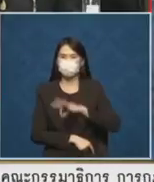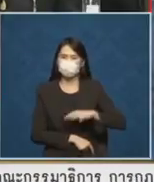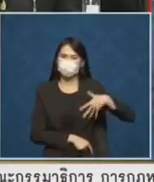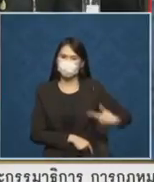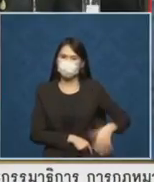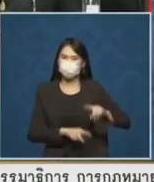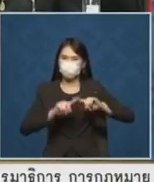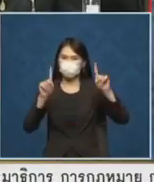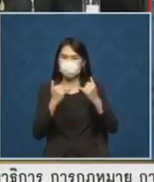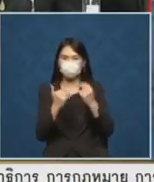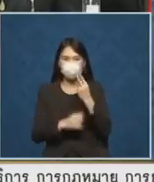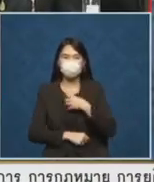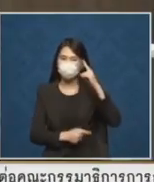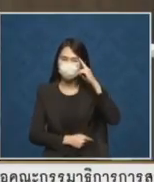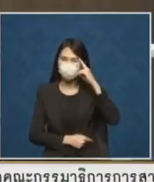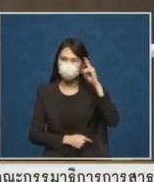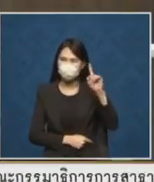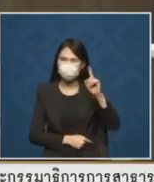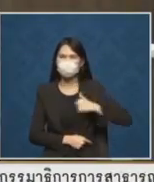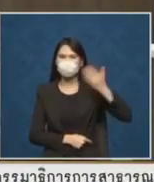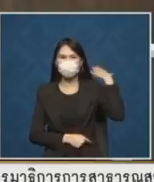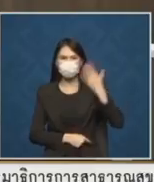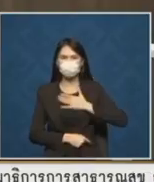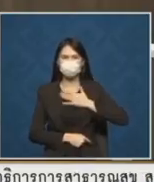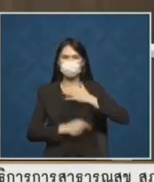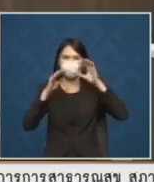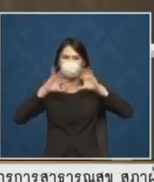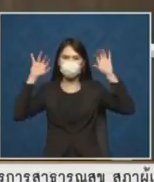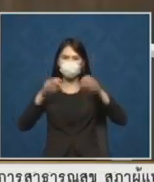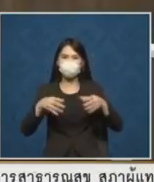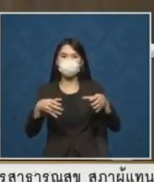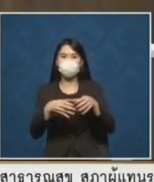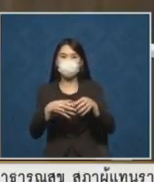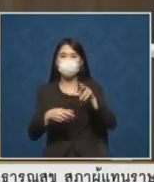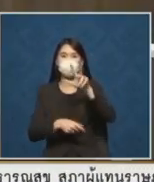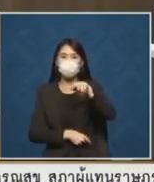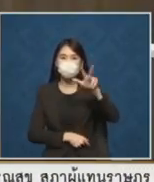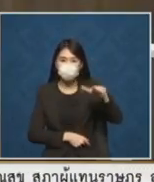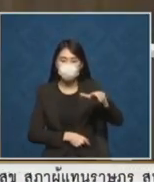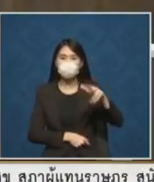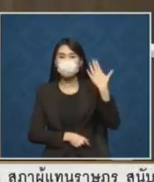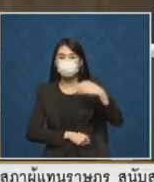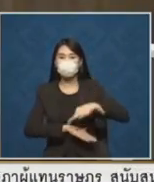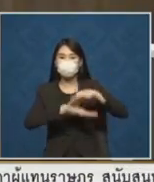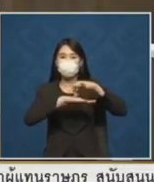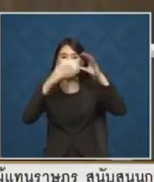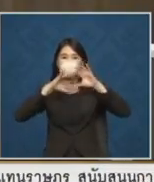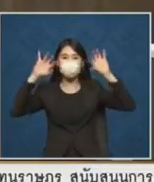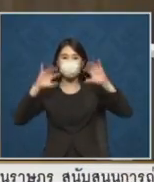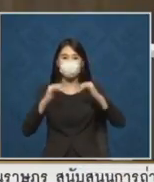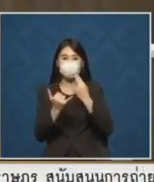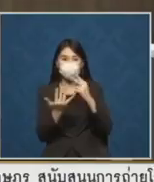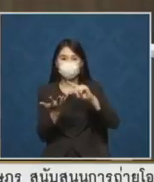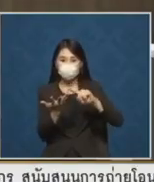ญทั้ง2ฝ่ายมาหารือวางแผนการประชุมเป็นไปไม่ได้ที่ส.ส.บางท่านจะไม่ได้ข้อมูลแล้วยังมีการส่งทั้งจดหมายยืน